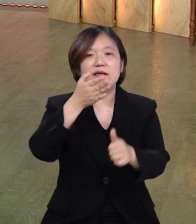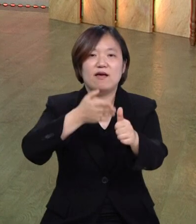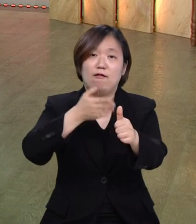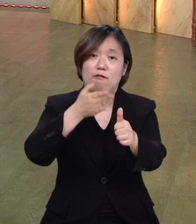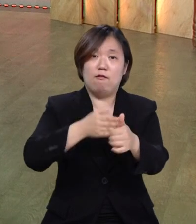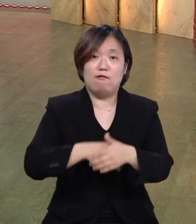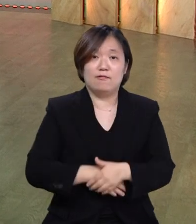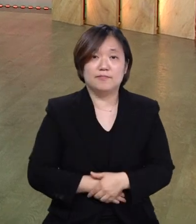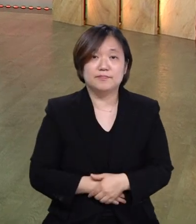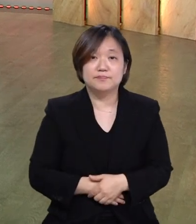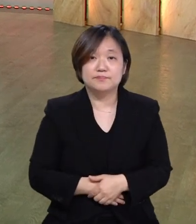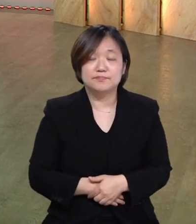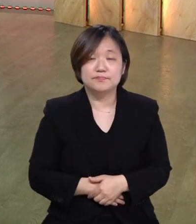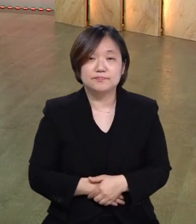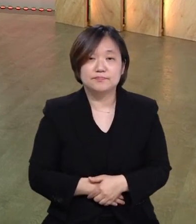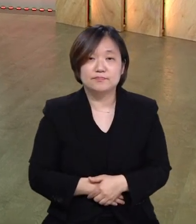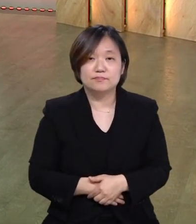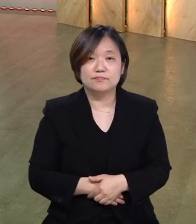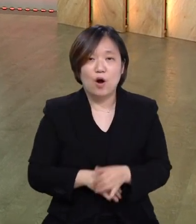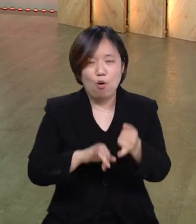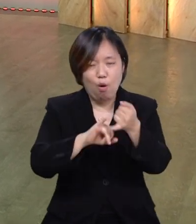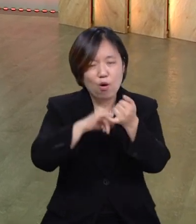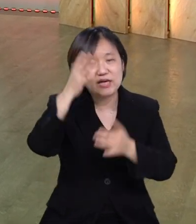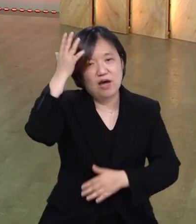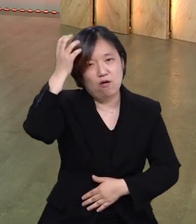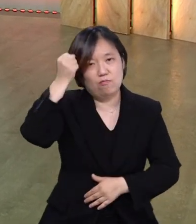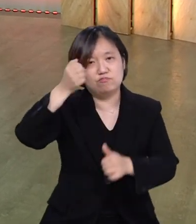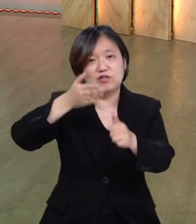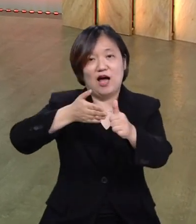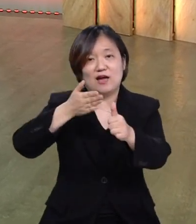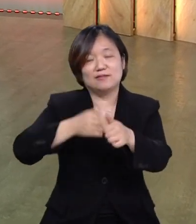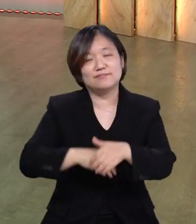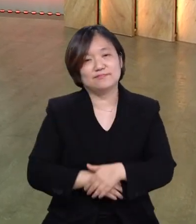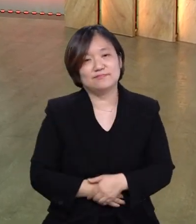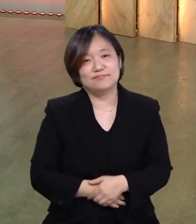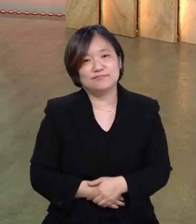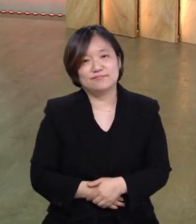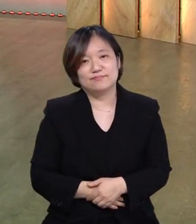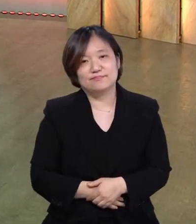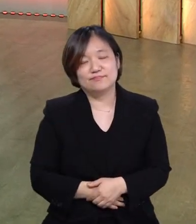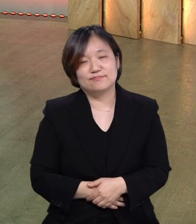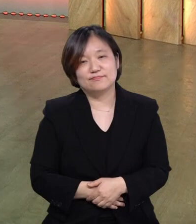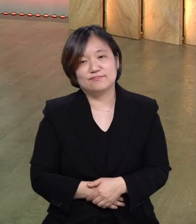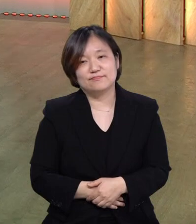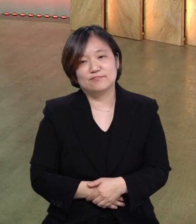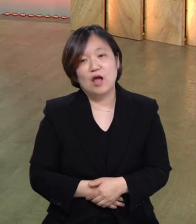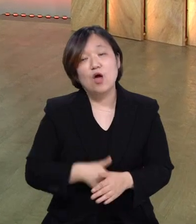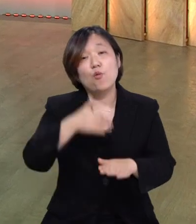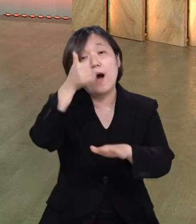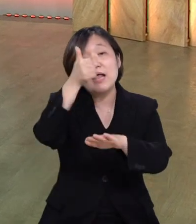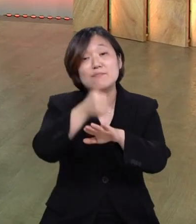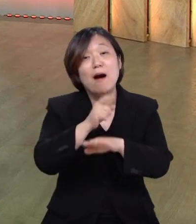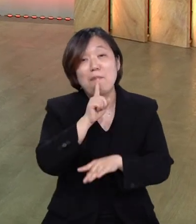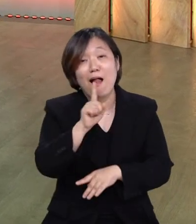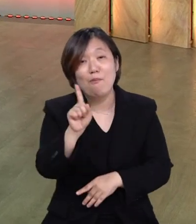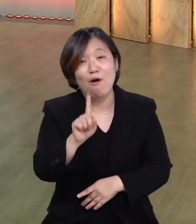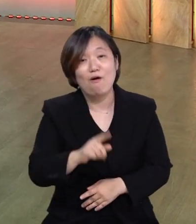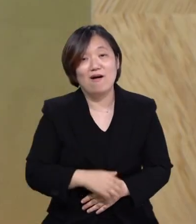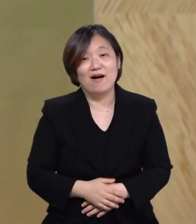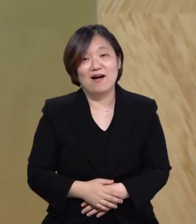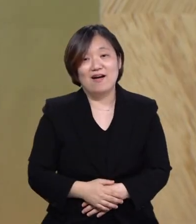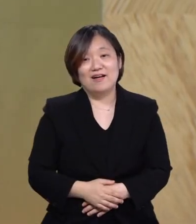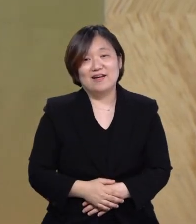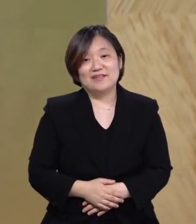말씀을 드리지 않습니까 꼭 명심하시기 바랍니다 그리고 마지막으로 다시 당부드리고 싶은게